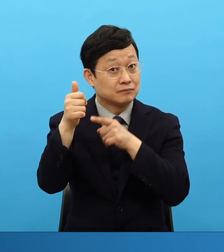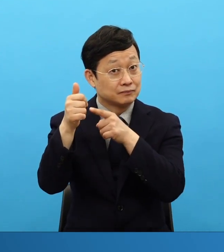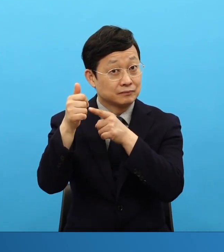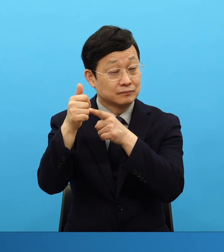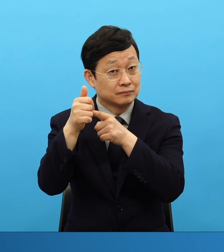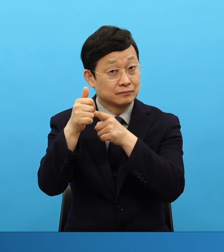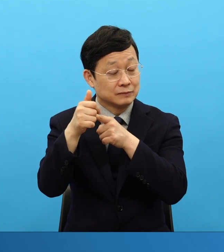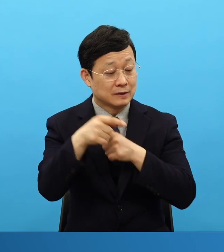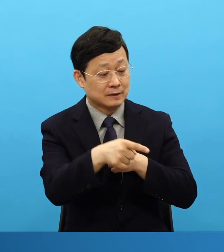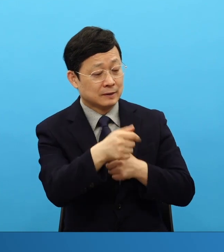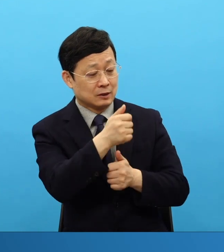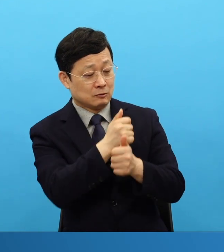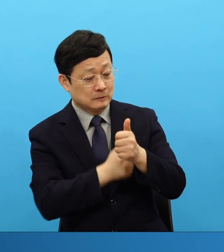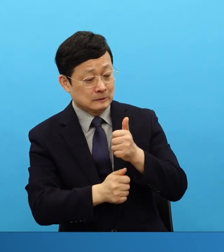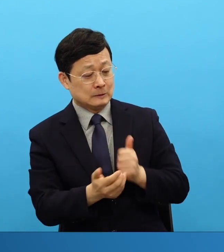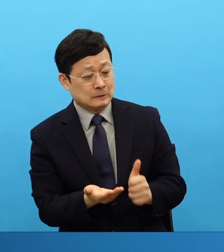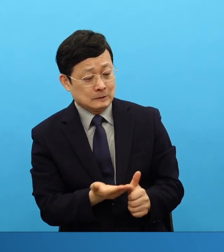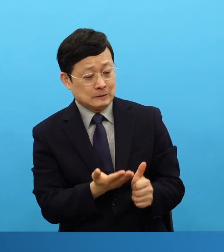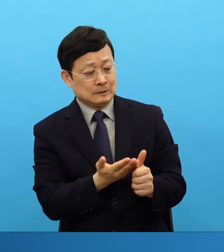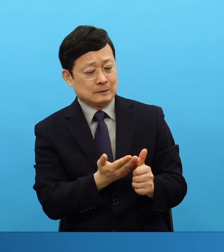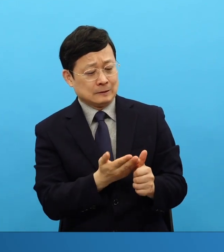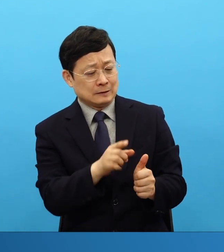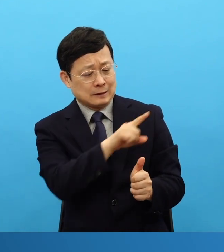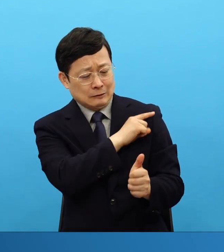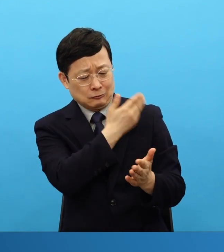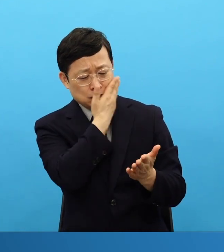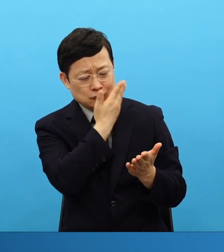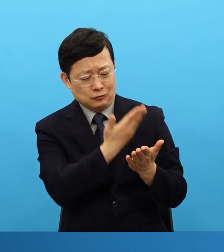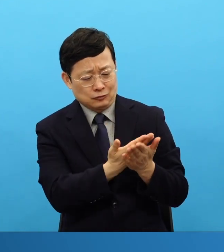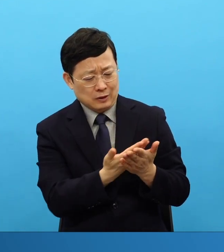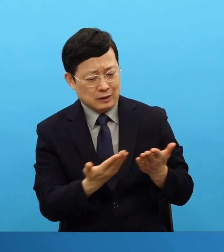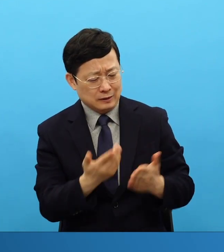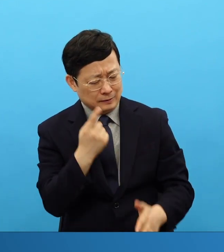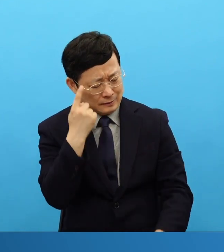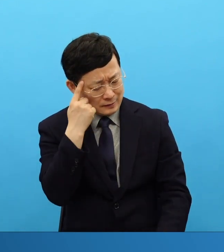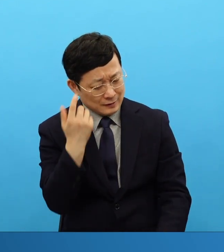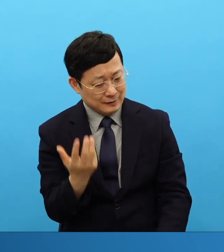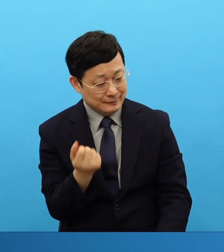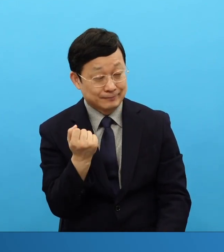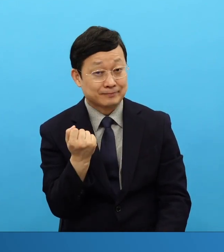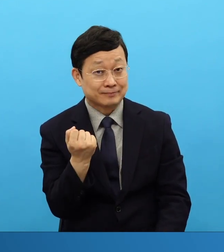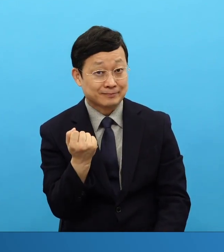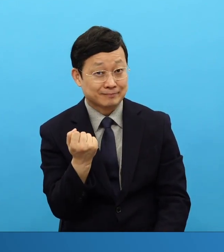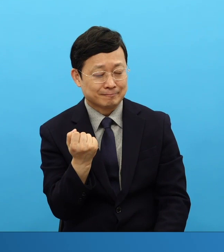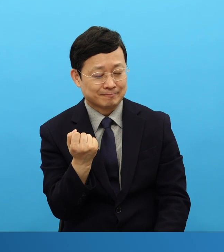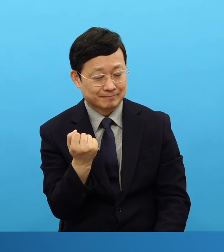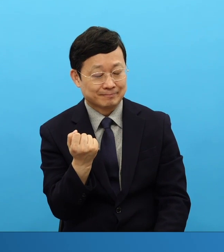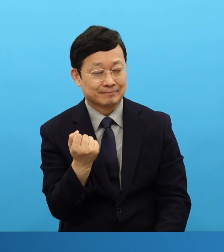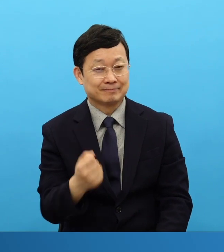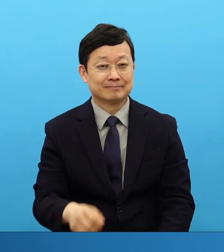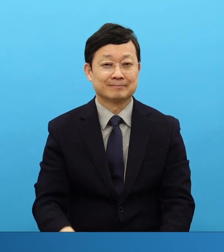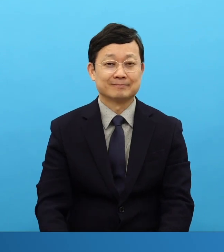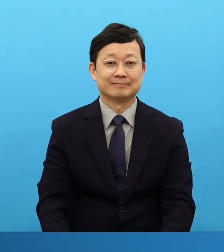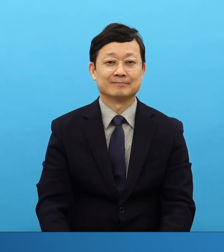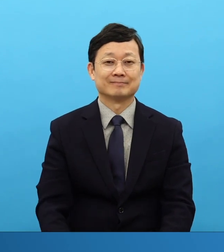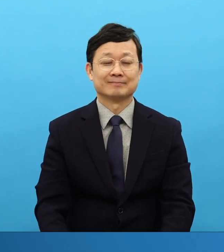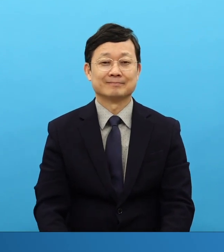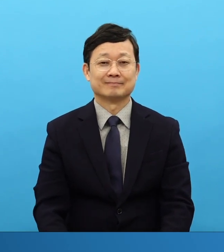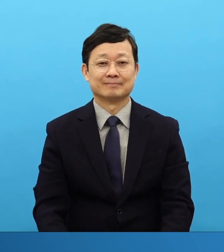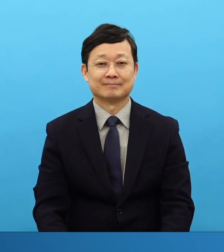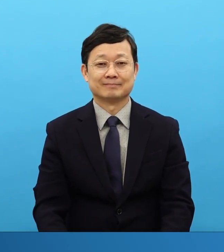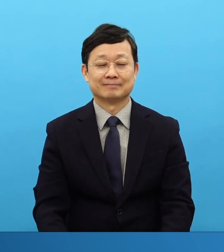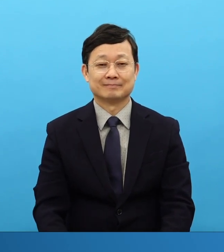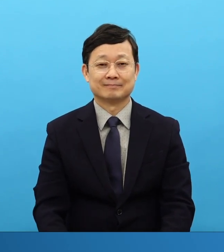우리 후대를 키우는 것이 최고 중요한 일이다라고 생각을 한 겁니다. And they thought to themselves that to raise up a pastor amongst the posterity